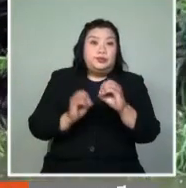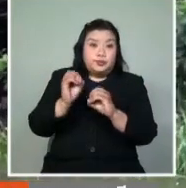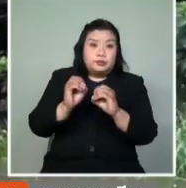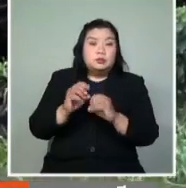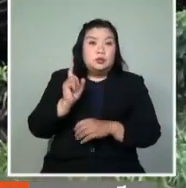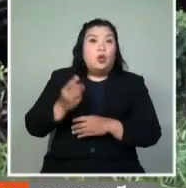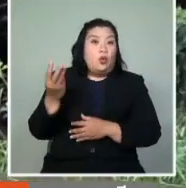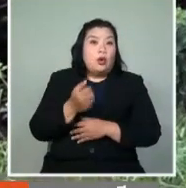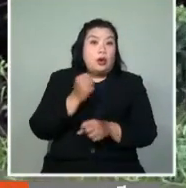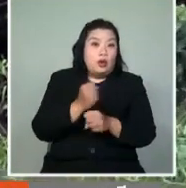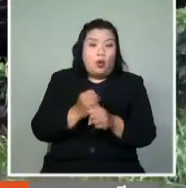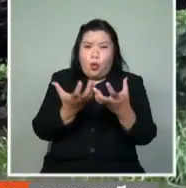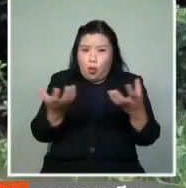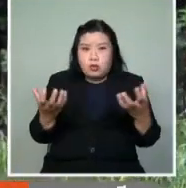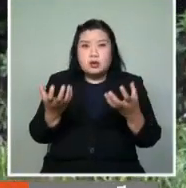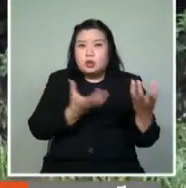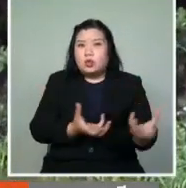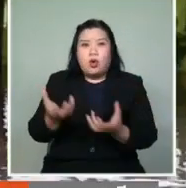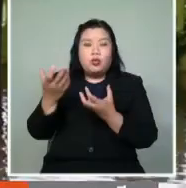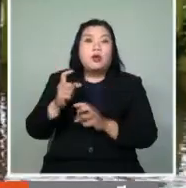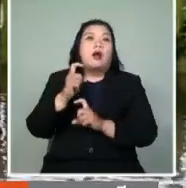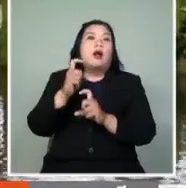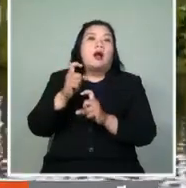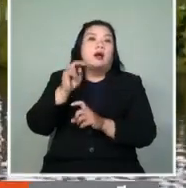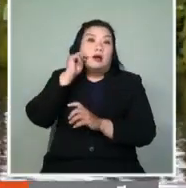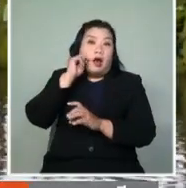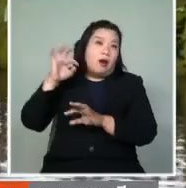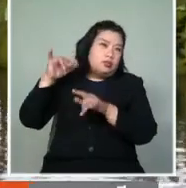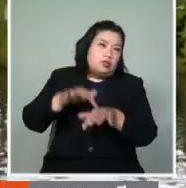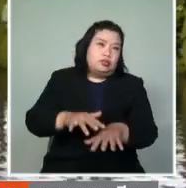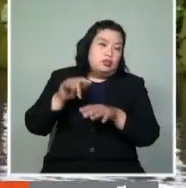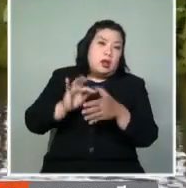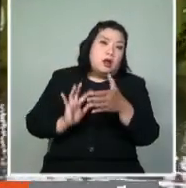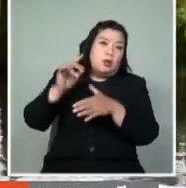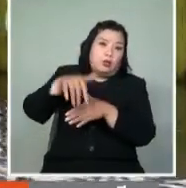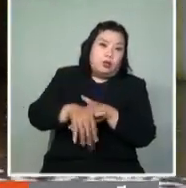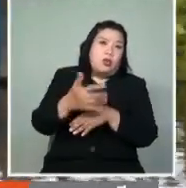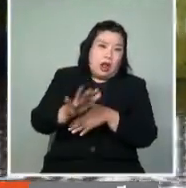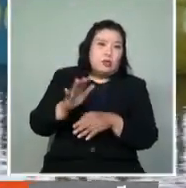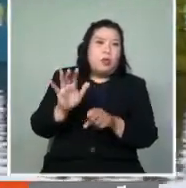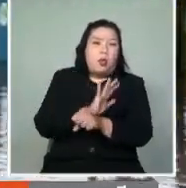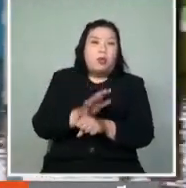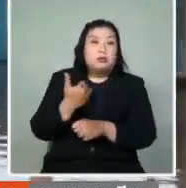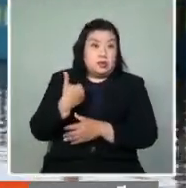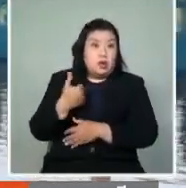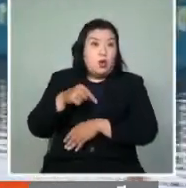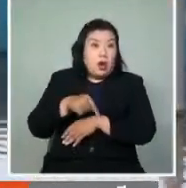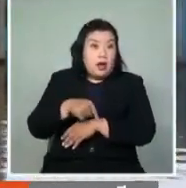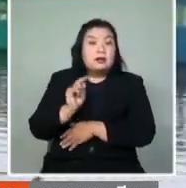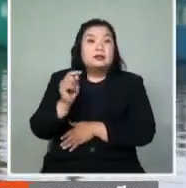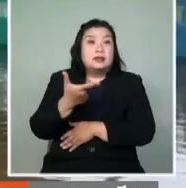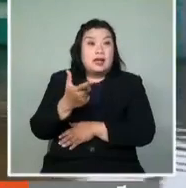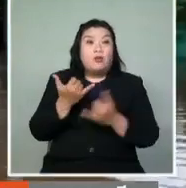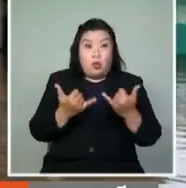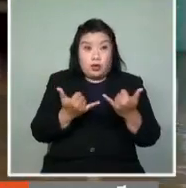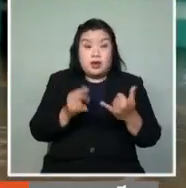วนที่สุดเก็บของมีค่าขึ้นสู่ที่สูงปริมาณน้ำจำนวนมากล้นสปิลเวย์อ่างเก็บน้ำลำพระเพลิงแล้วตั้งแต่เวลา 3:00 น.ของ